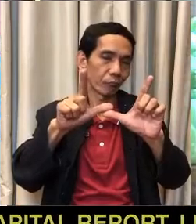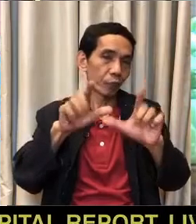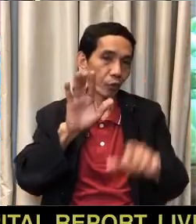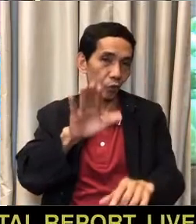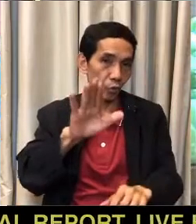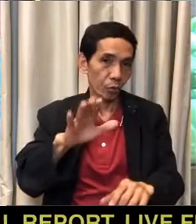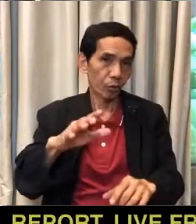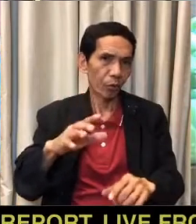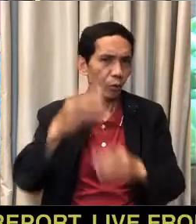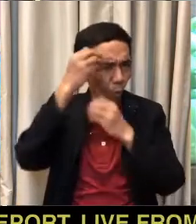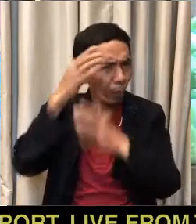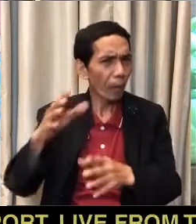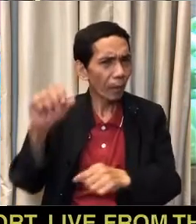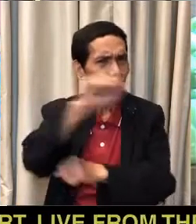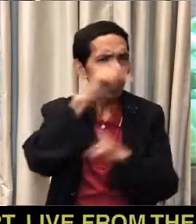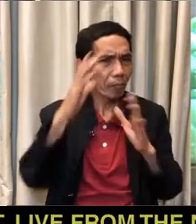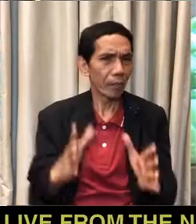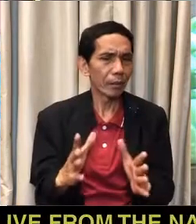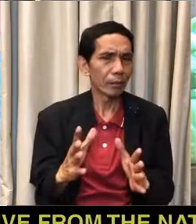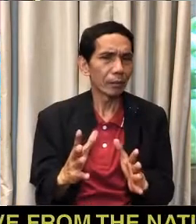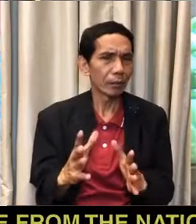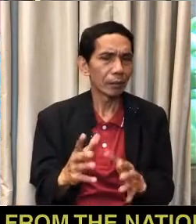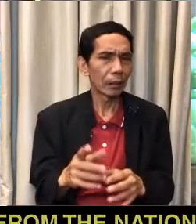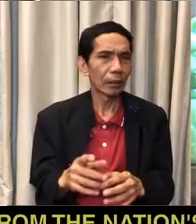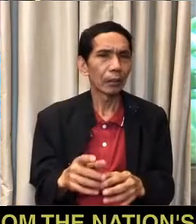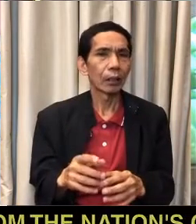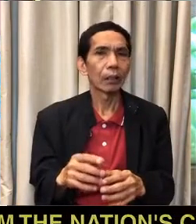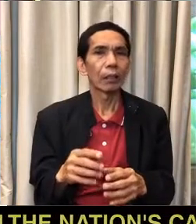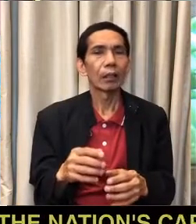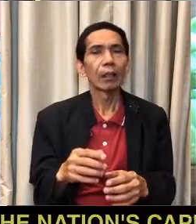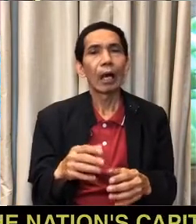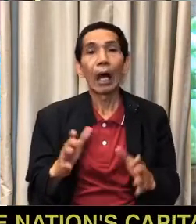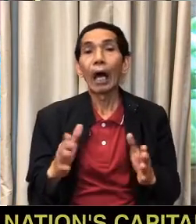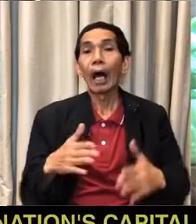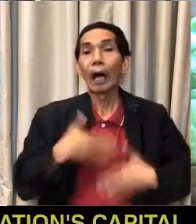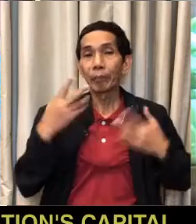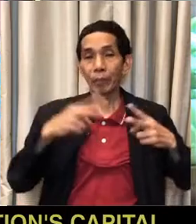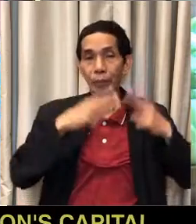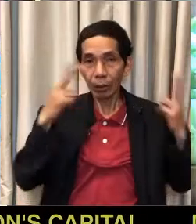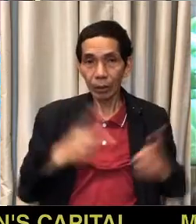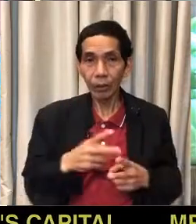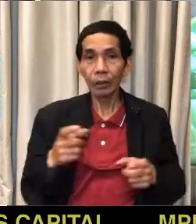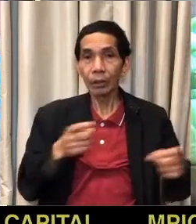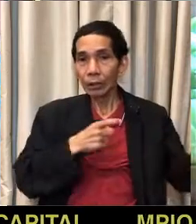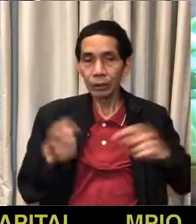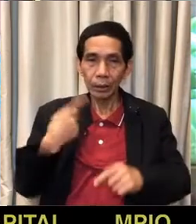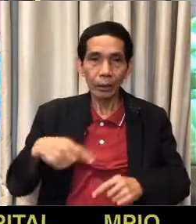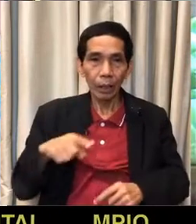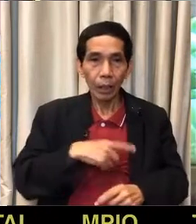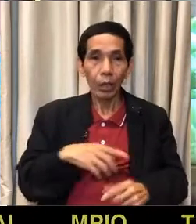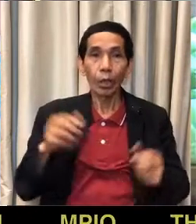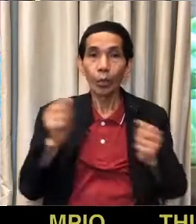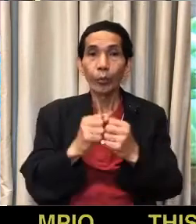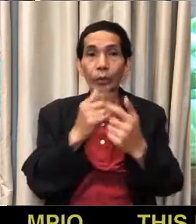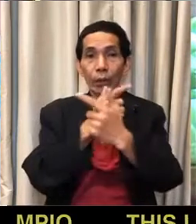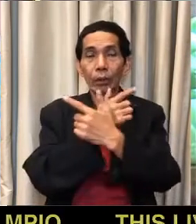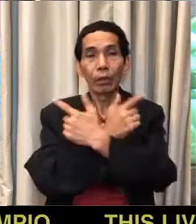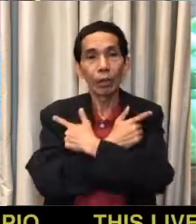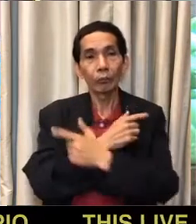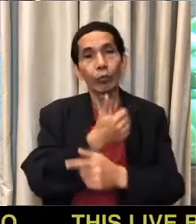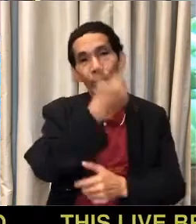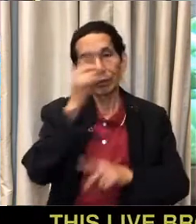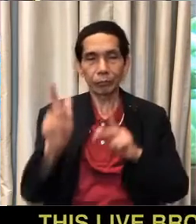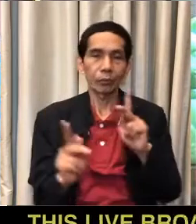Kaya, sundin na lang natin. Kaya nga sabi ko, Happy Valentine's. Umiral sana sa atin ay pagmamahal sa kapwa.